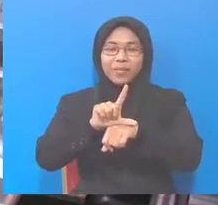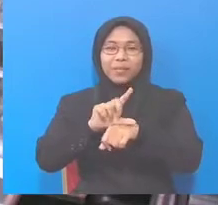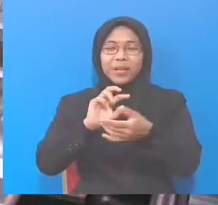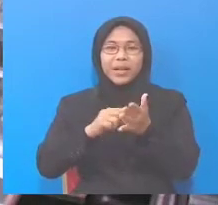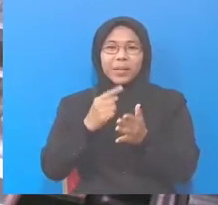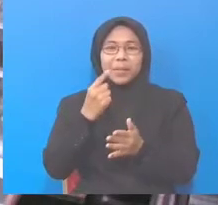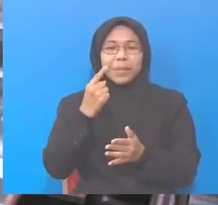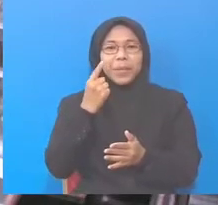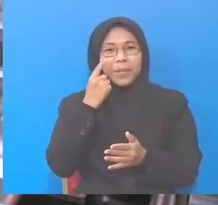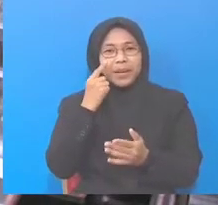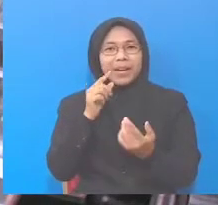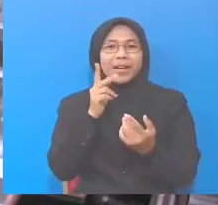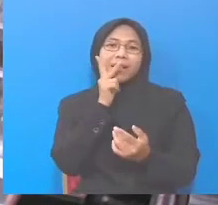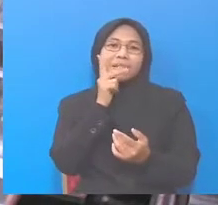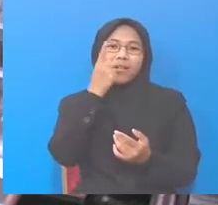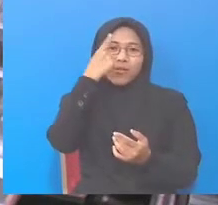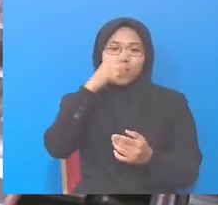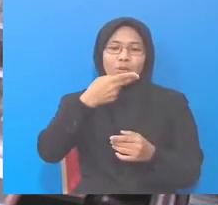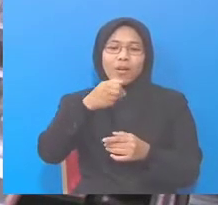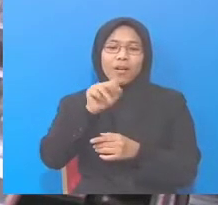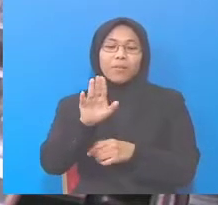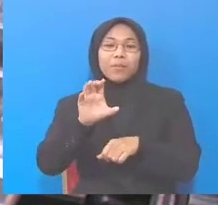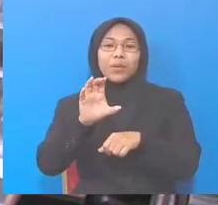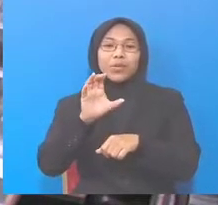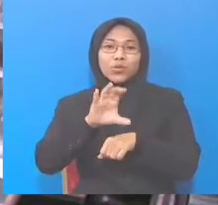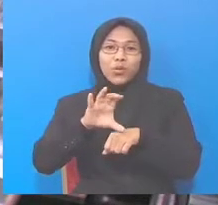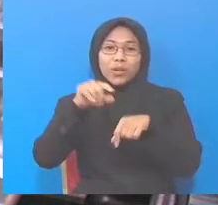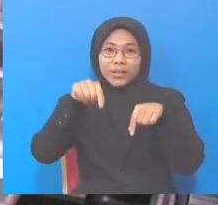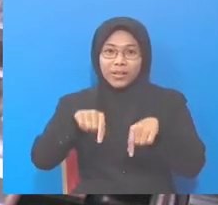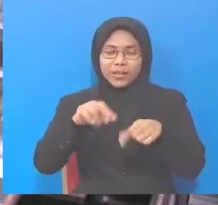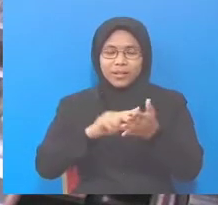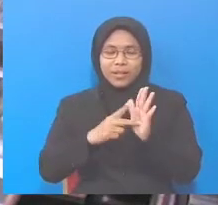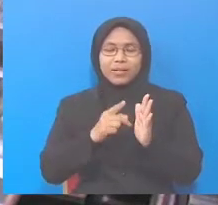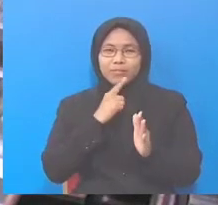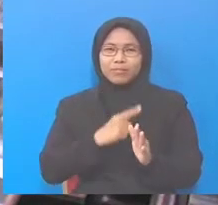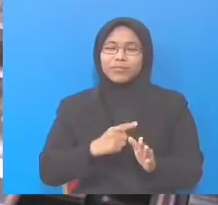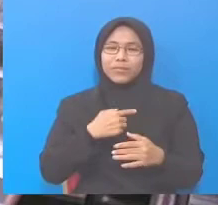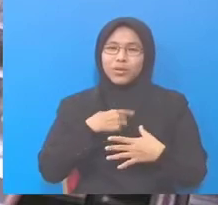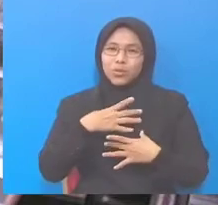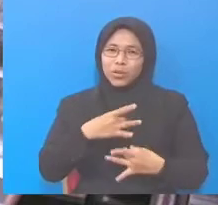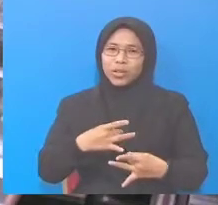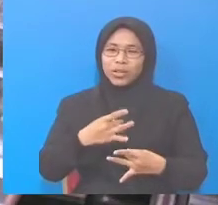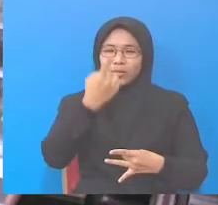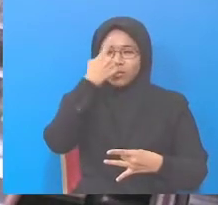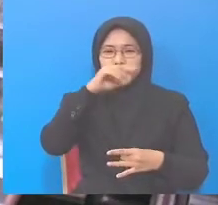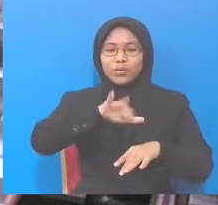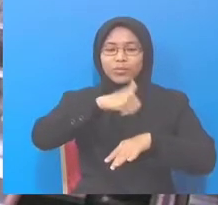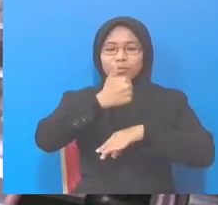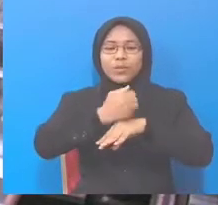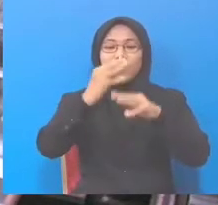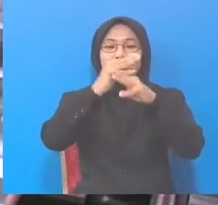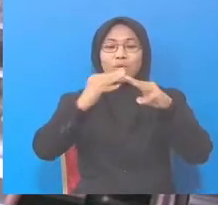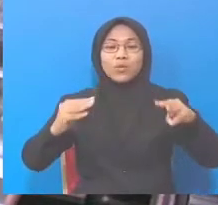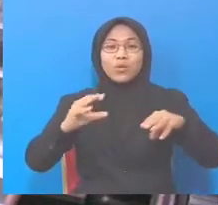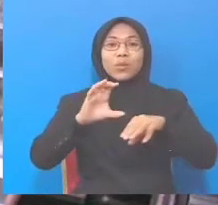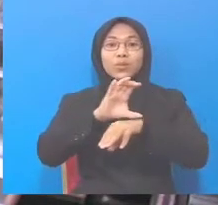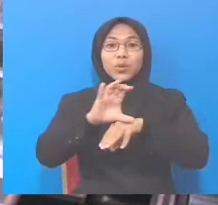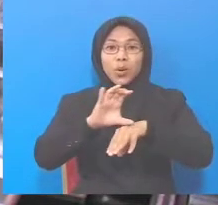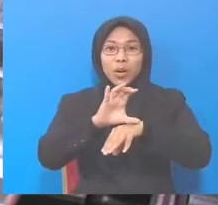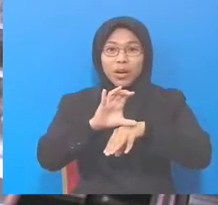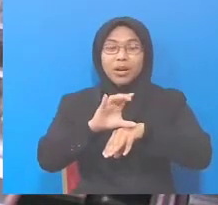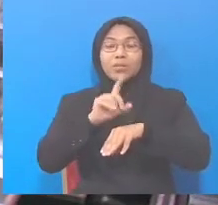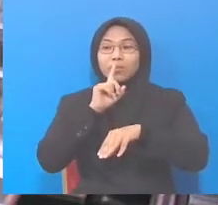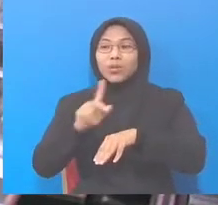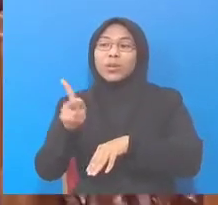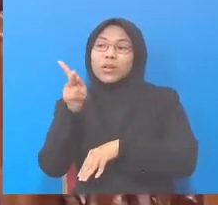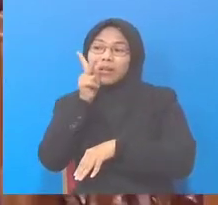Kedah sebagai hub coklat. Dan saya tertarik dengan cadangan pembinaan sebuah muzium coklat di Langkawi. Kedah sudah